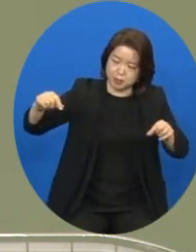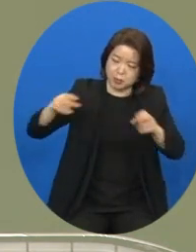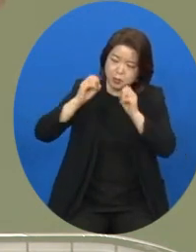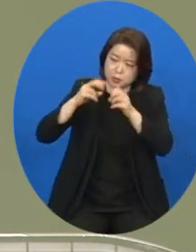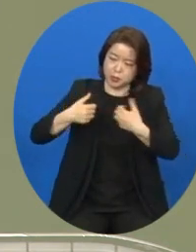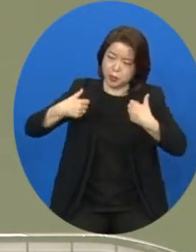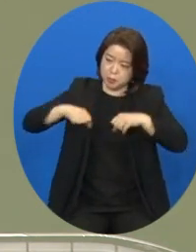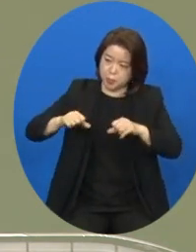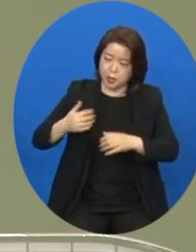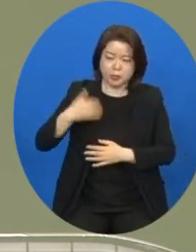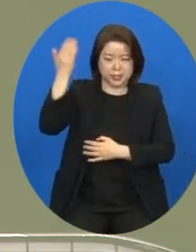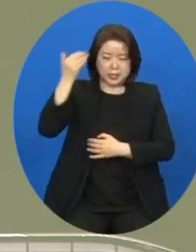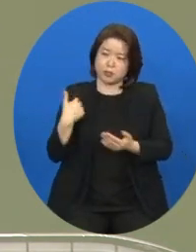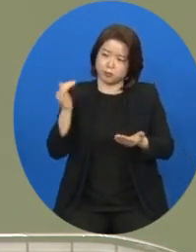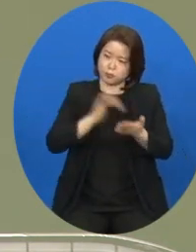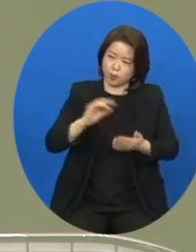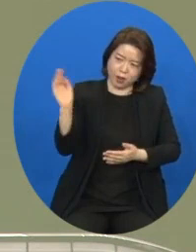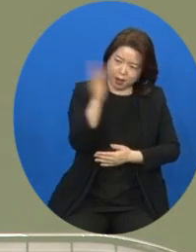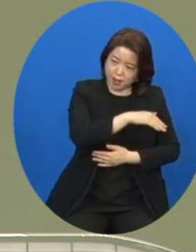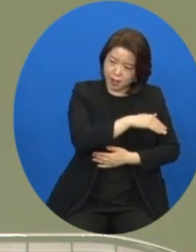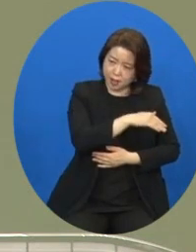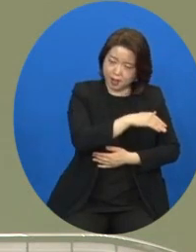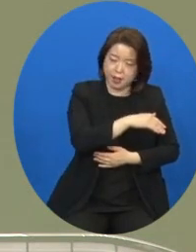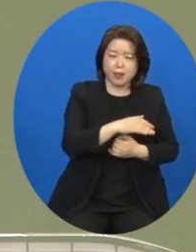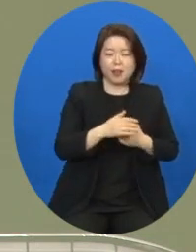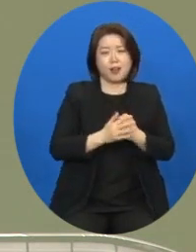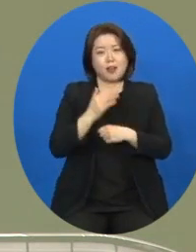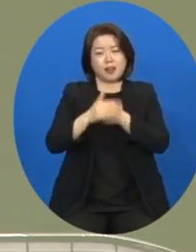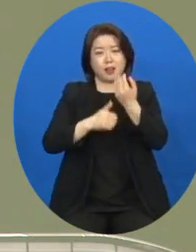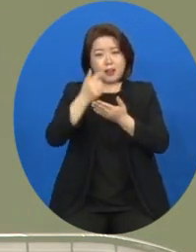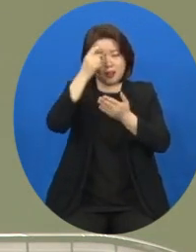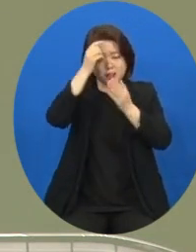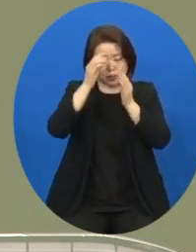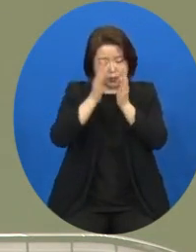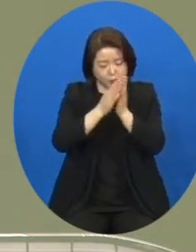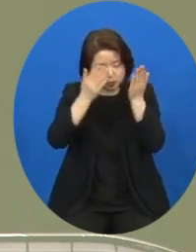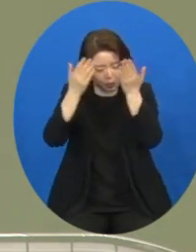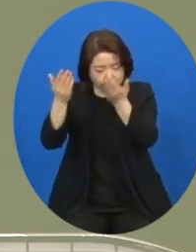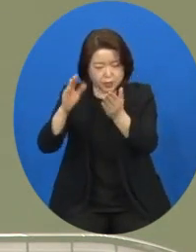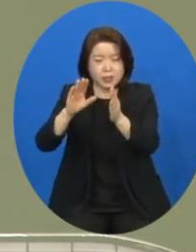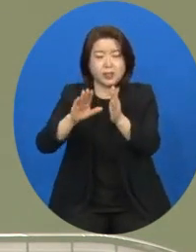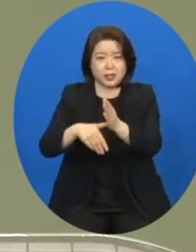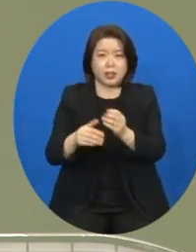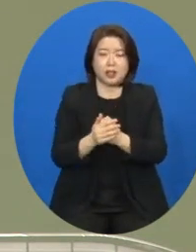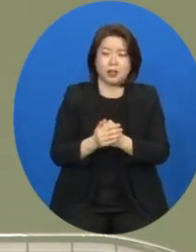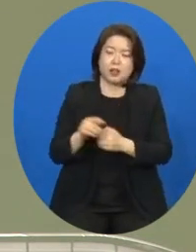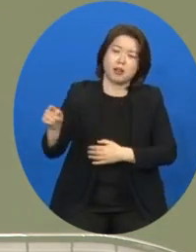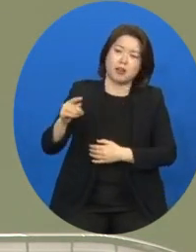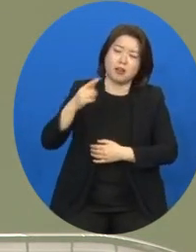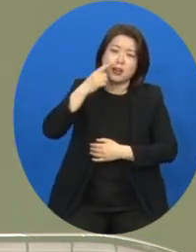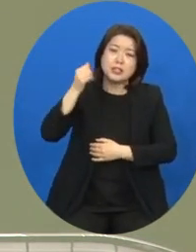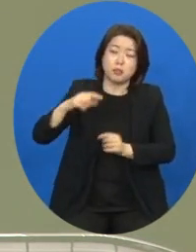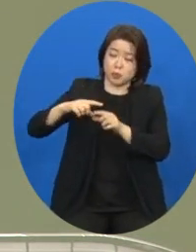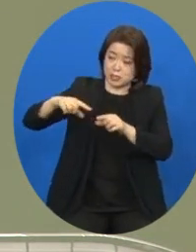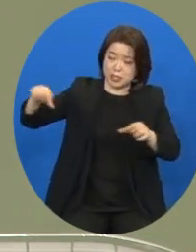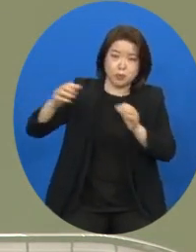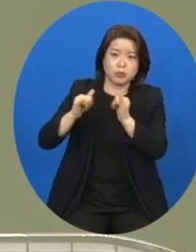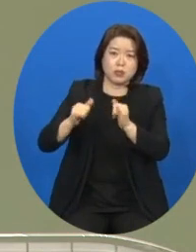포기하고 돌아가야 되냐. 하나님 앞에 기도하면서 하나님, 일본 사람들 용서가 안